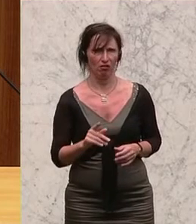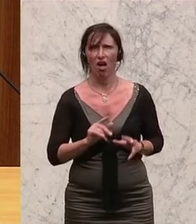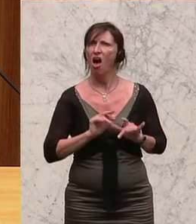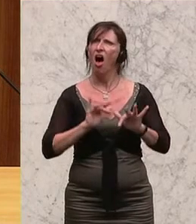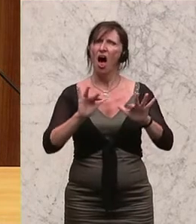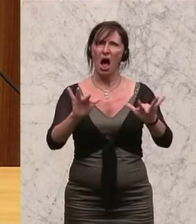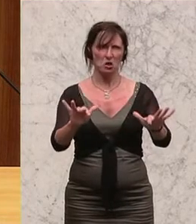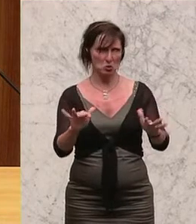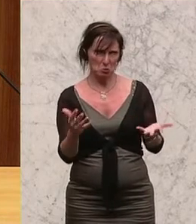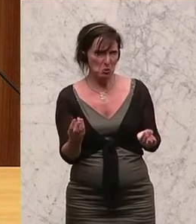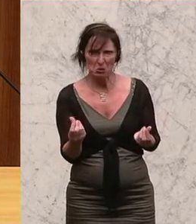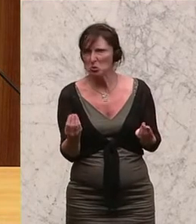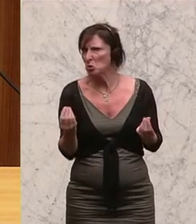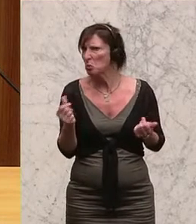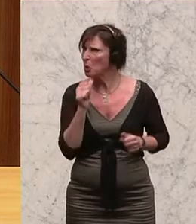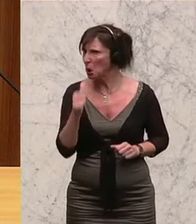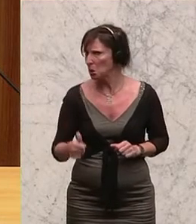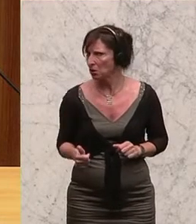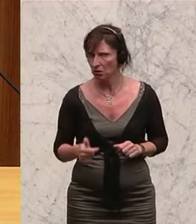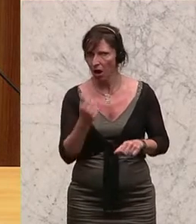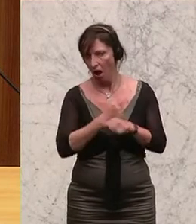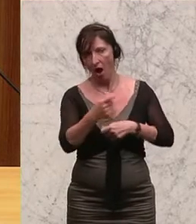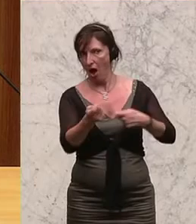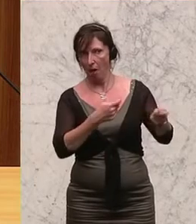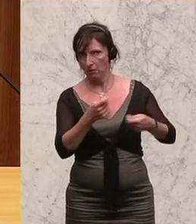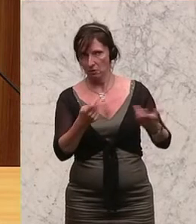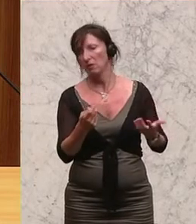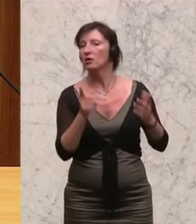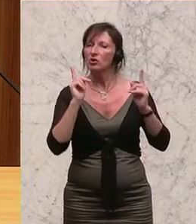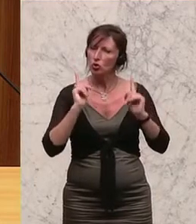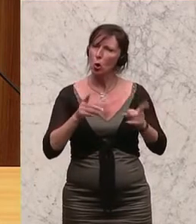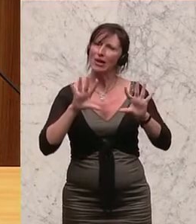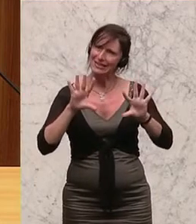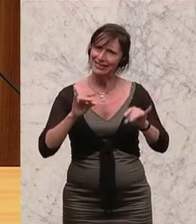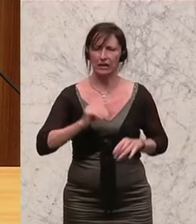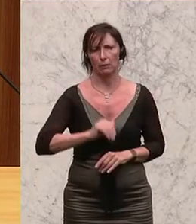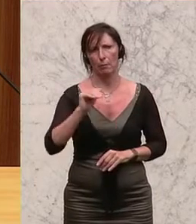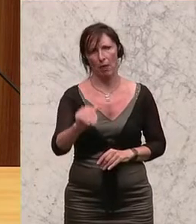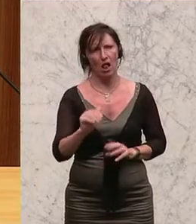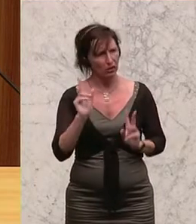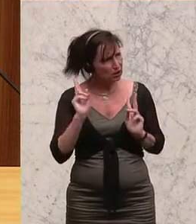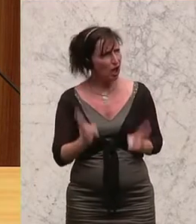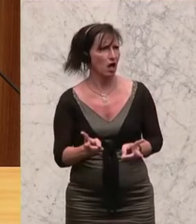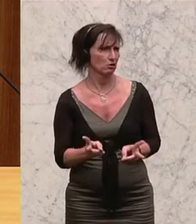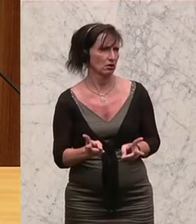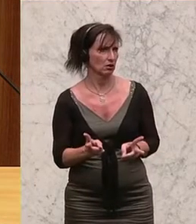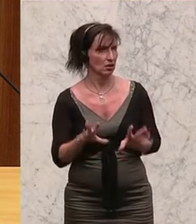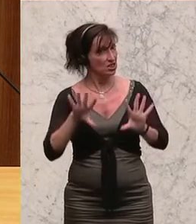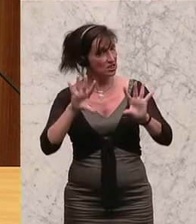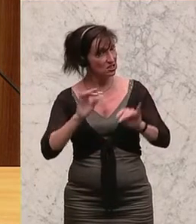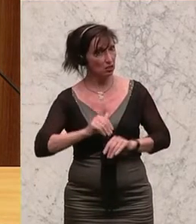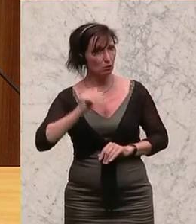Effekte insbesondere auf den Arbeitsmarkt zu zeitigen. Also 10 Milliarden wären da durchaus möglich. Und diese 10